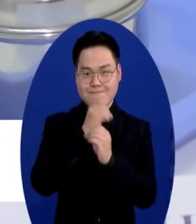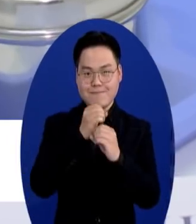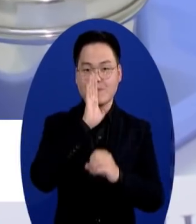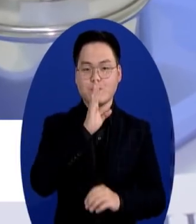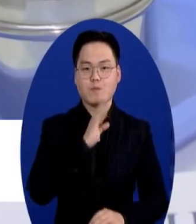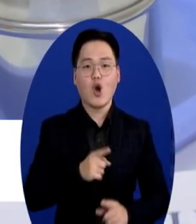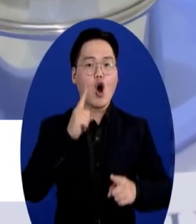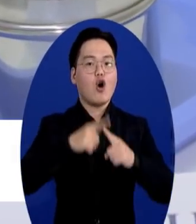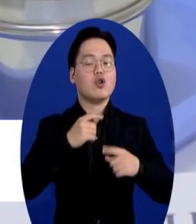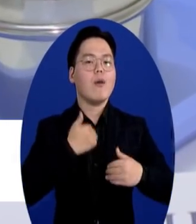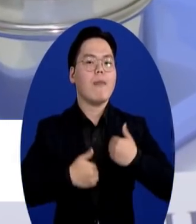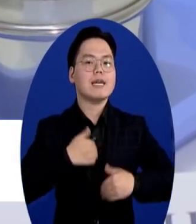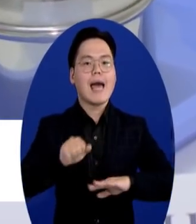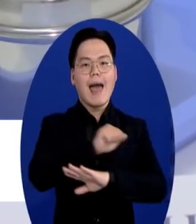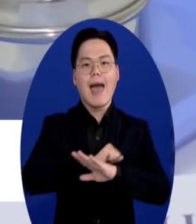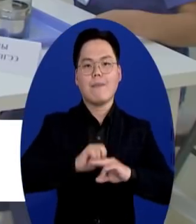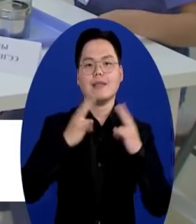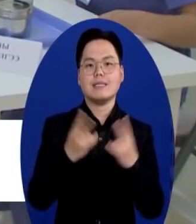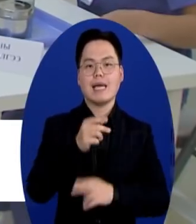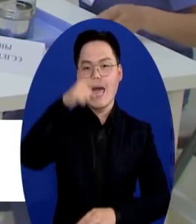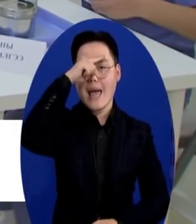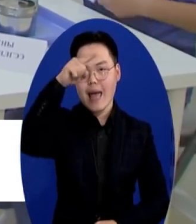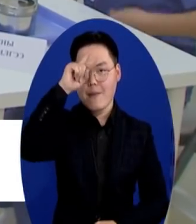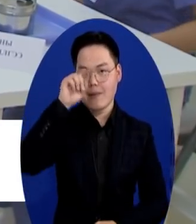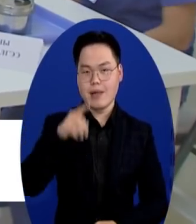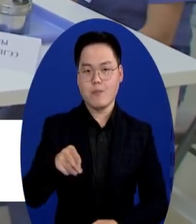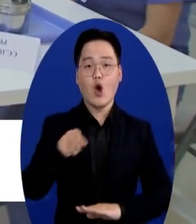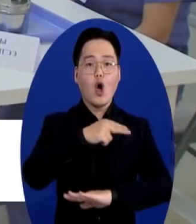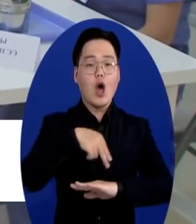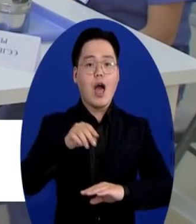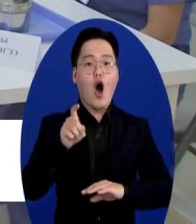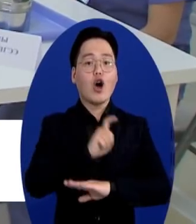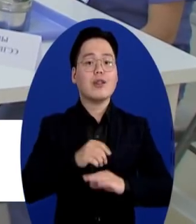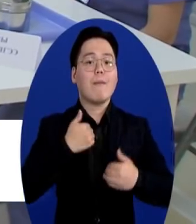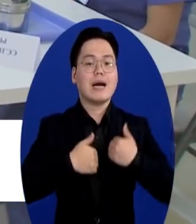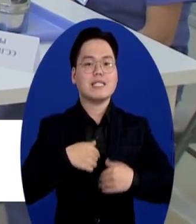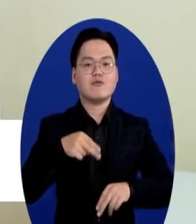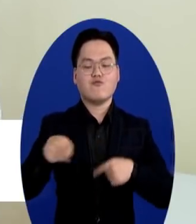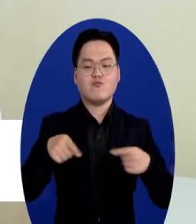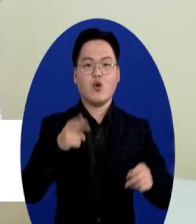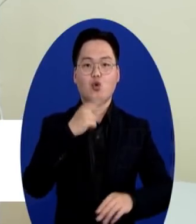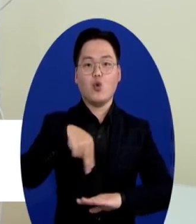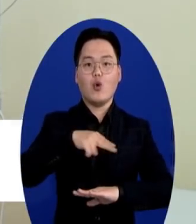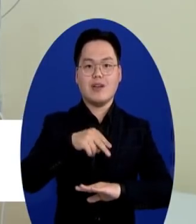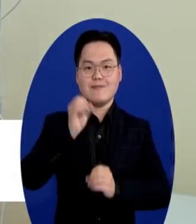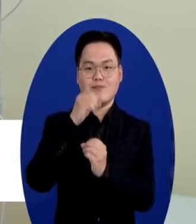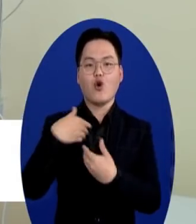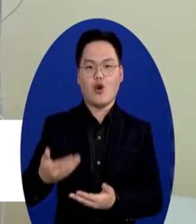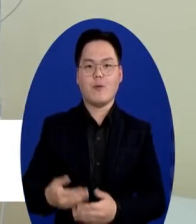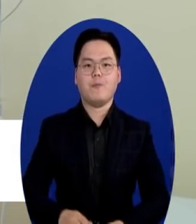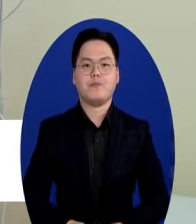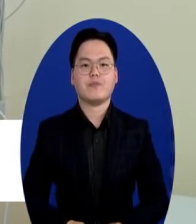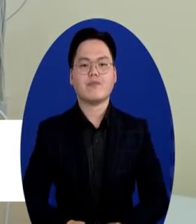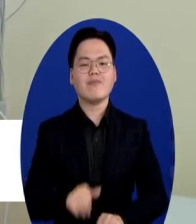орон нутгийн багш нар аймгийн нэгдсэн эмнэлэгтээ, харин нийслэлийн багш нар харьяа дүүргийн эрүүл мэндийн төвд үзүүлж шинжилгээгээ өгнө. Өдөр тутам үйлчлүүлж байгаа